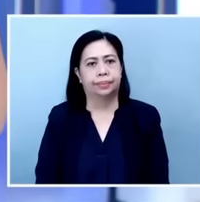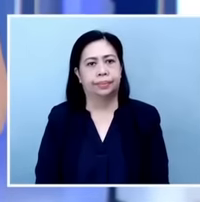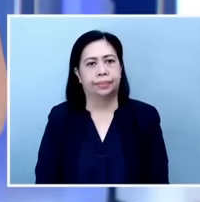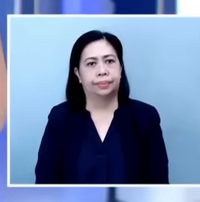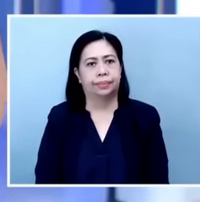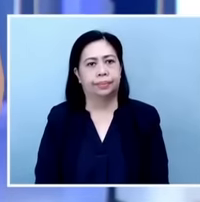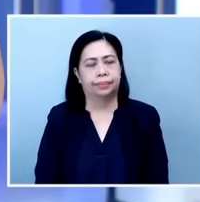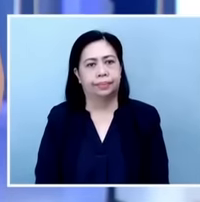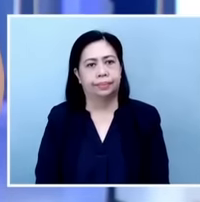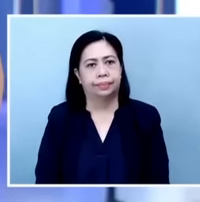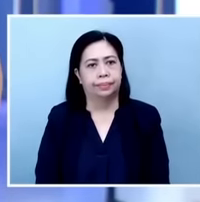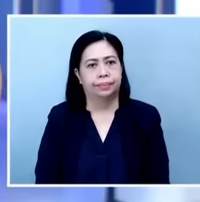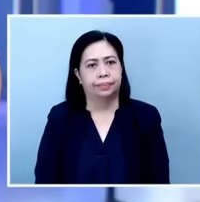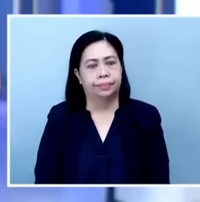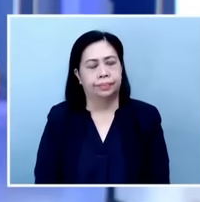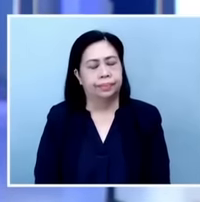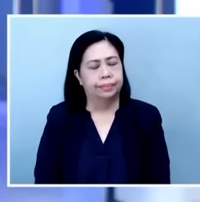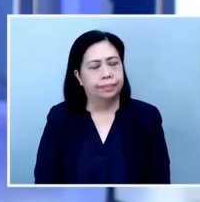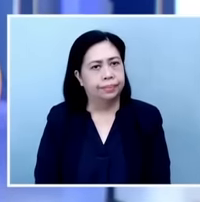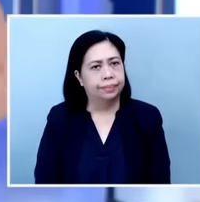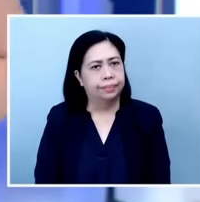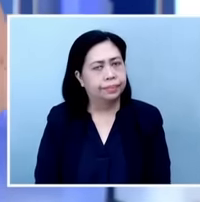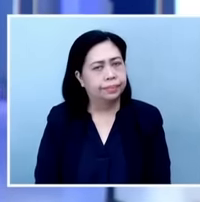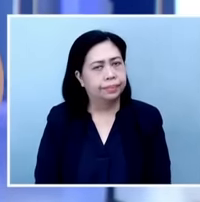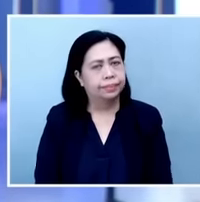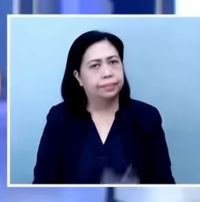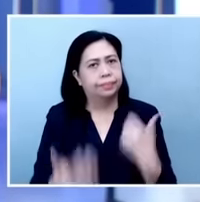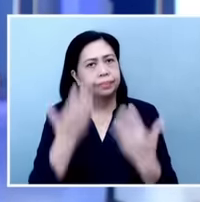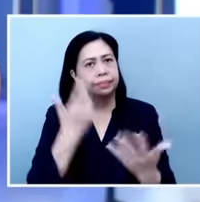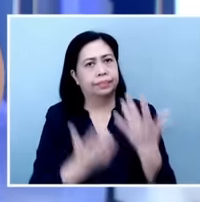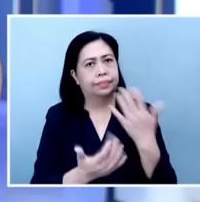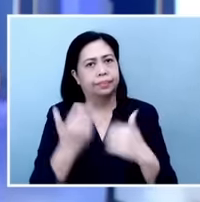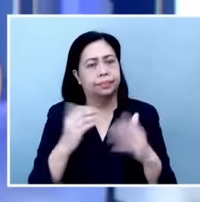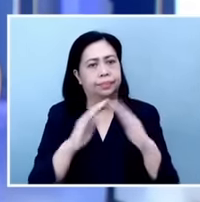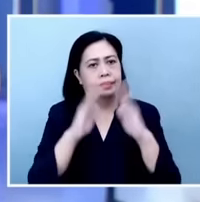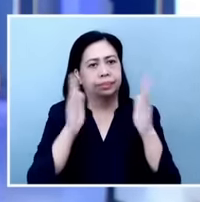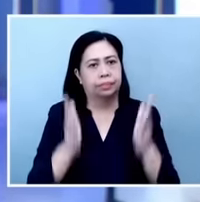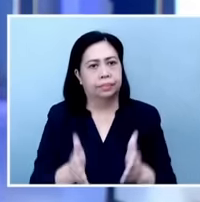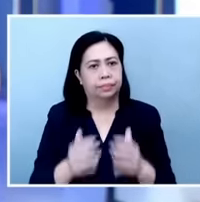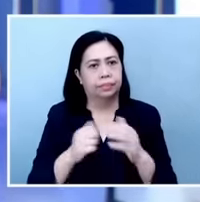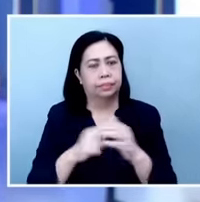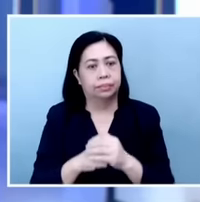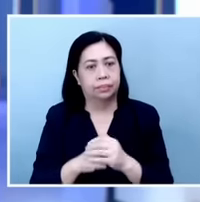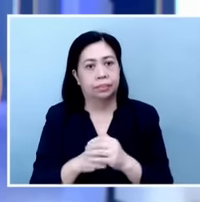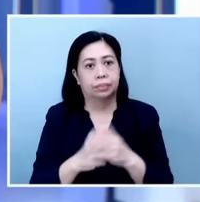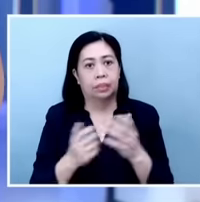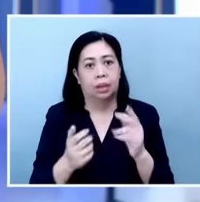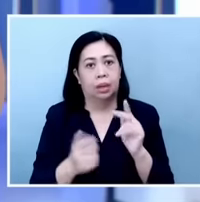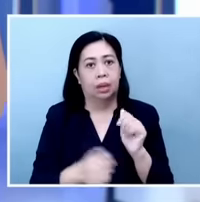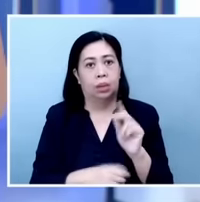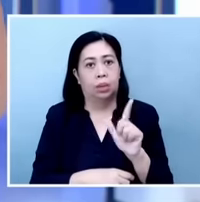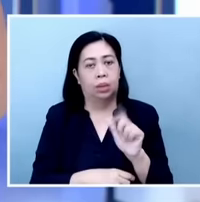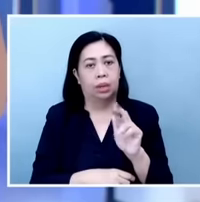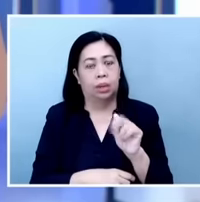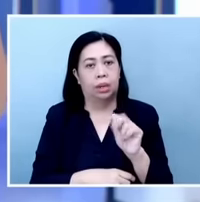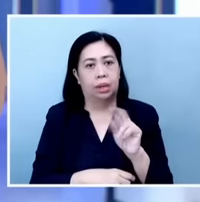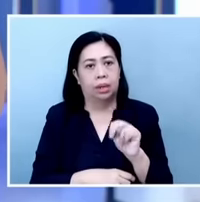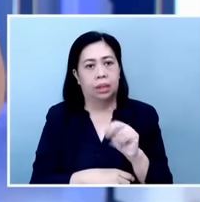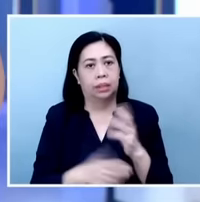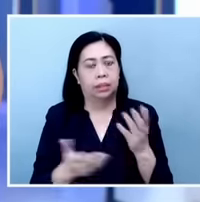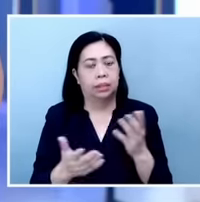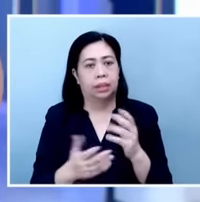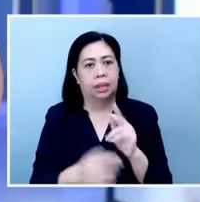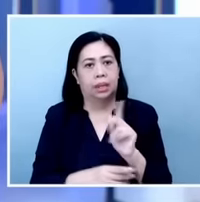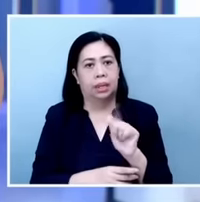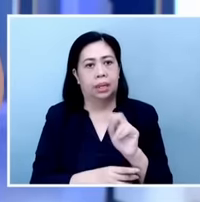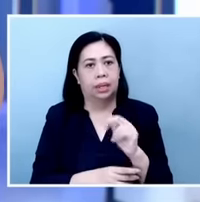Patay ang dalawang magkapatid na lalaki nang masunog ang kanilang bahay sa Purok Kaunlaran, Barangay Saloy, Kalinan,